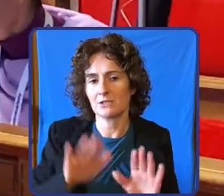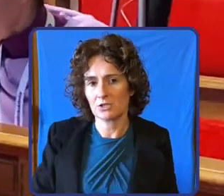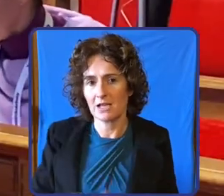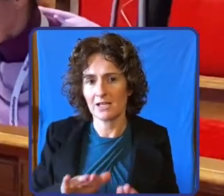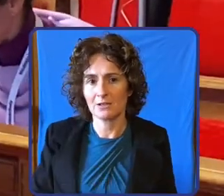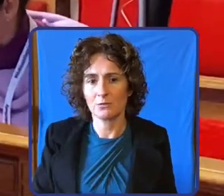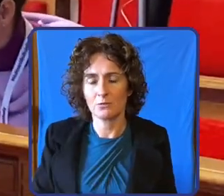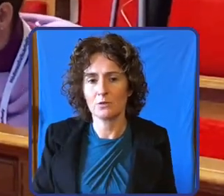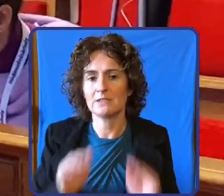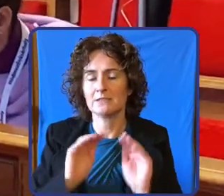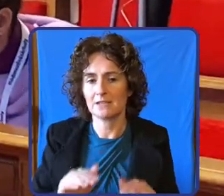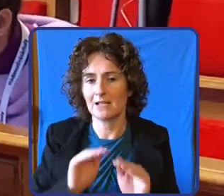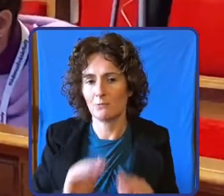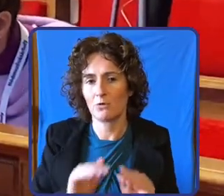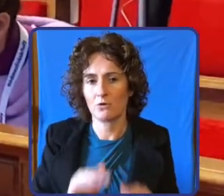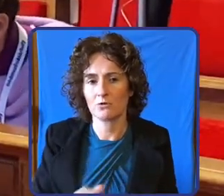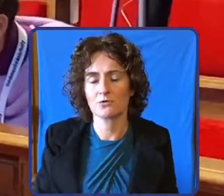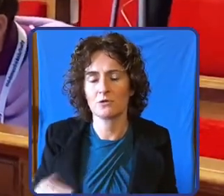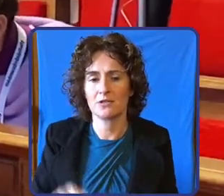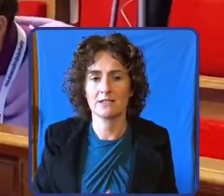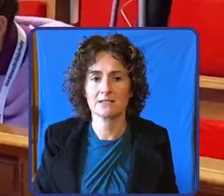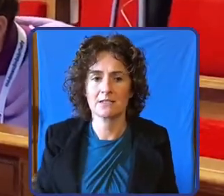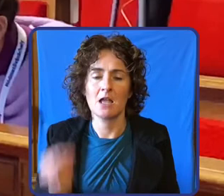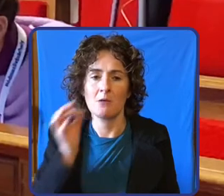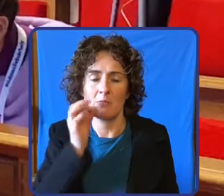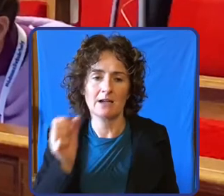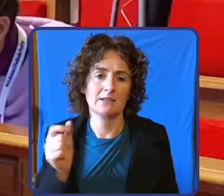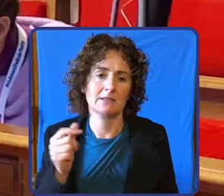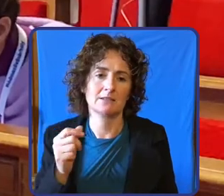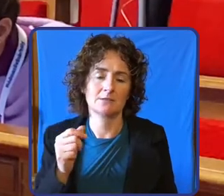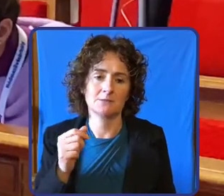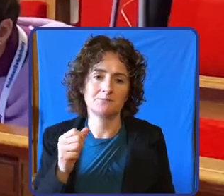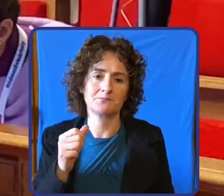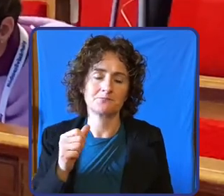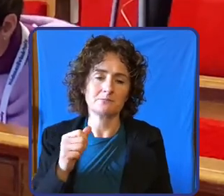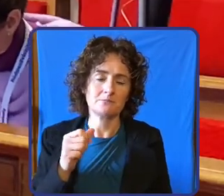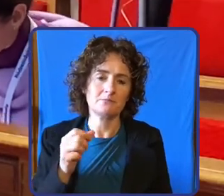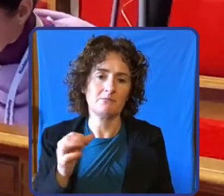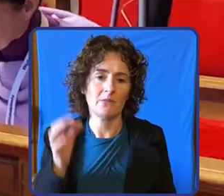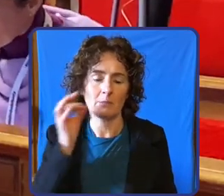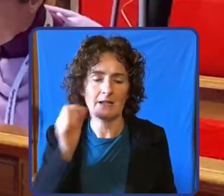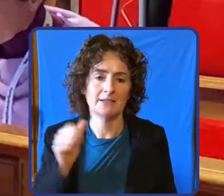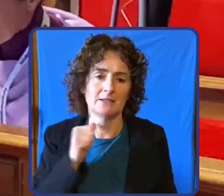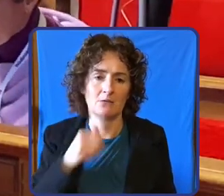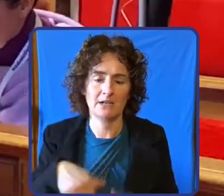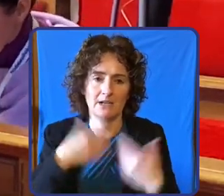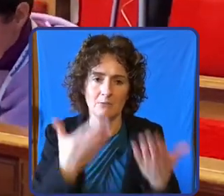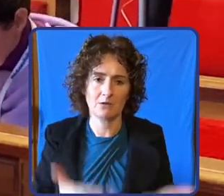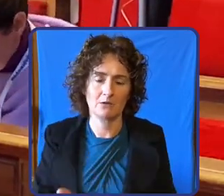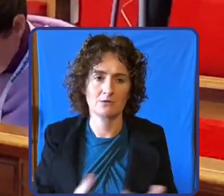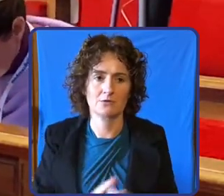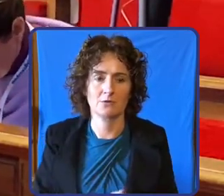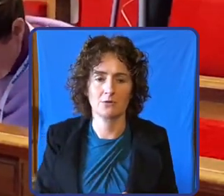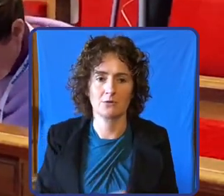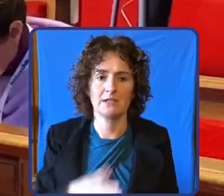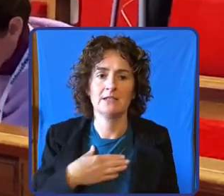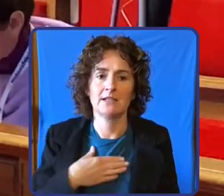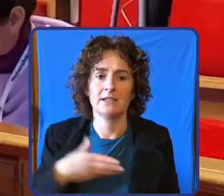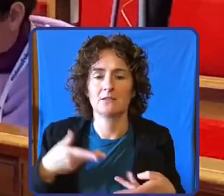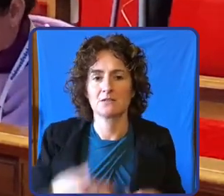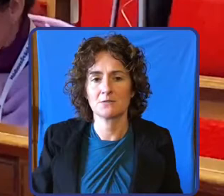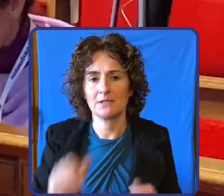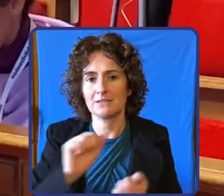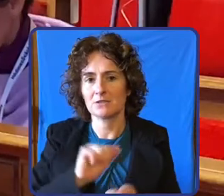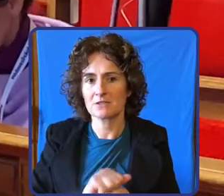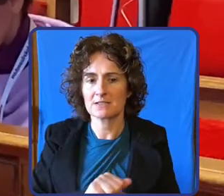témához, és reméljük, hogy lehetőleg a költségvetéshez. Köszönöm szépen, tisztelt közgyűlés, tisztelt polgármester úr. A születési számokat